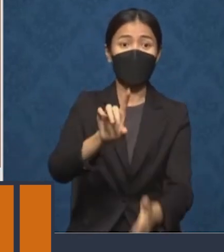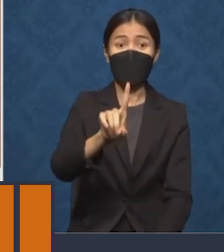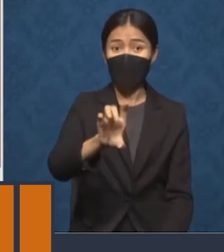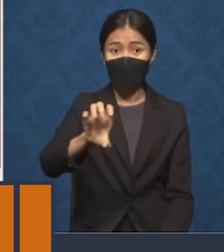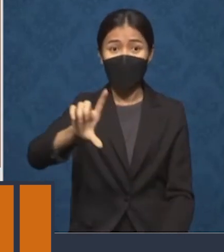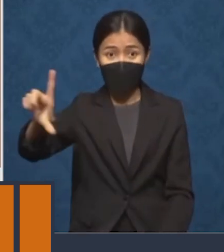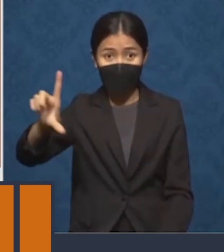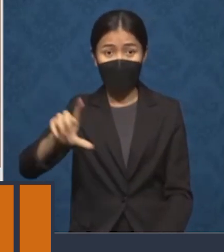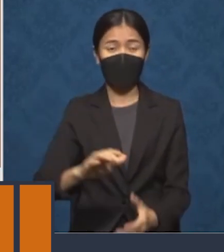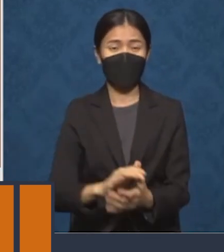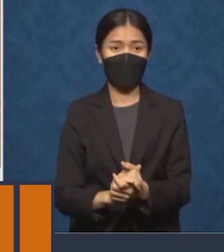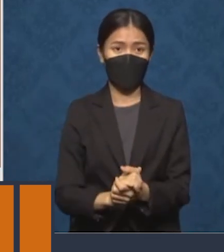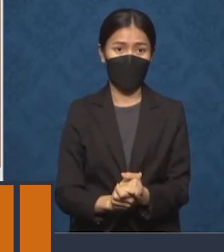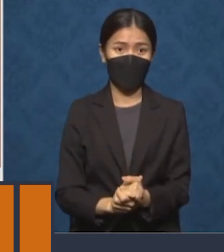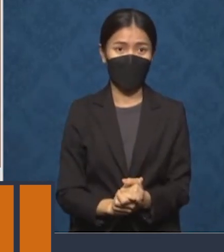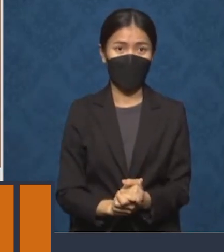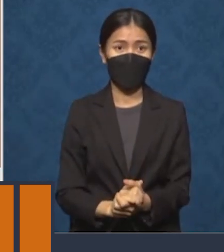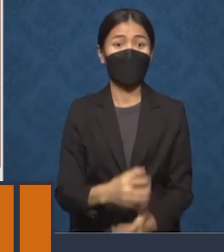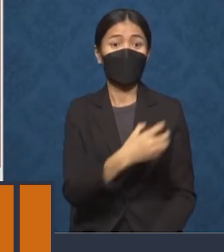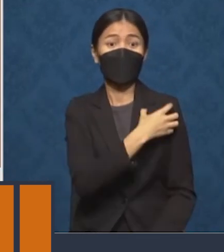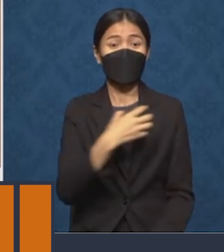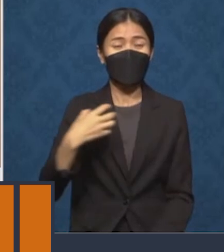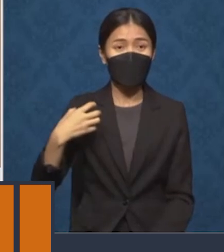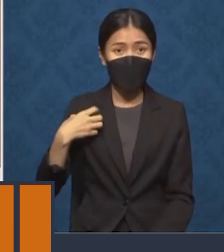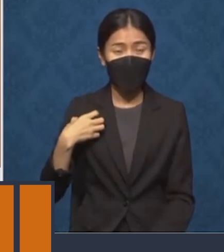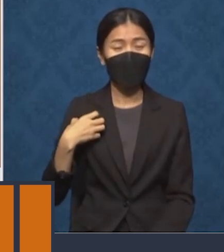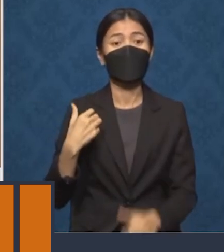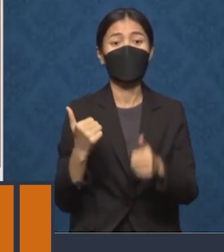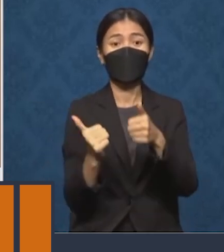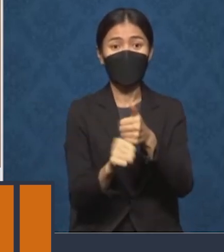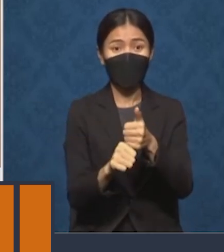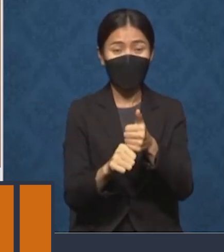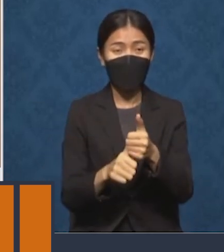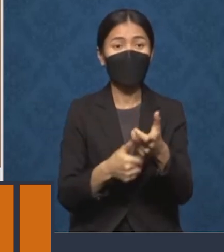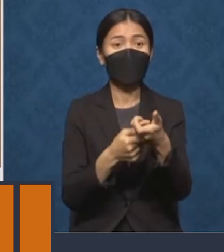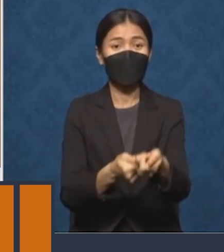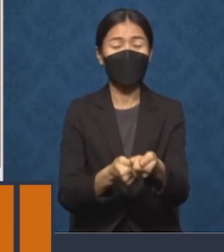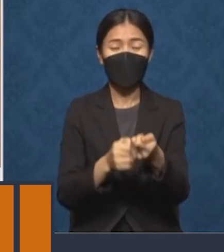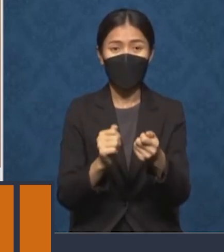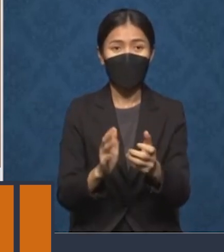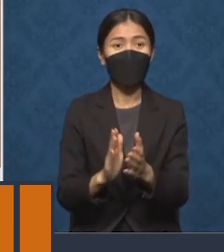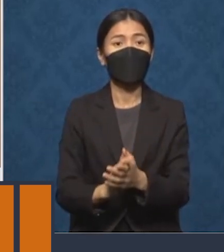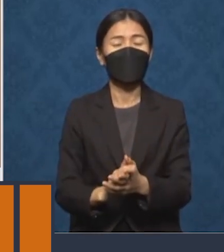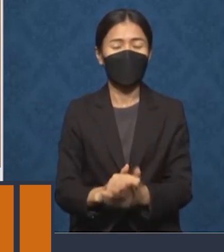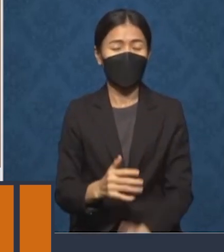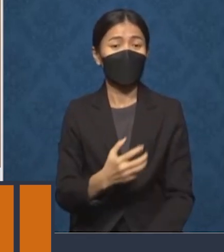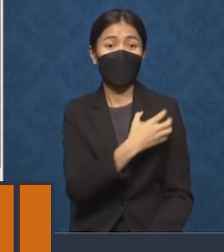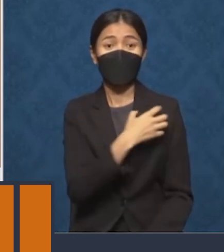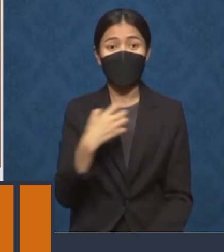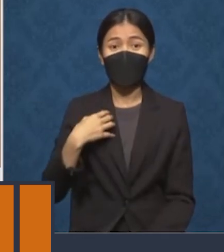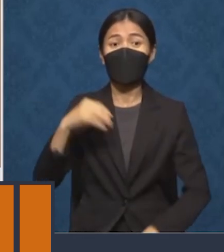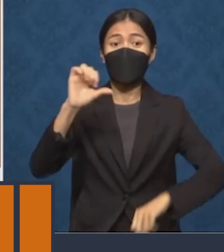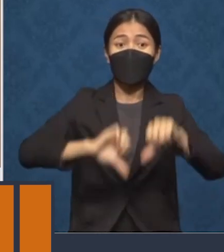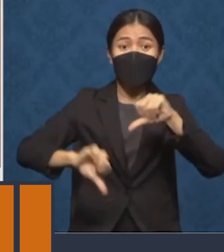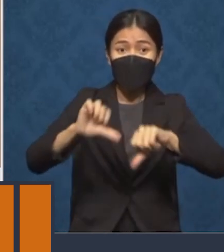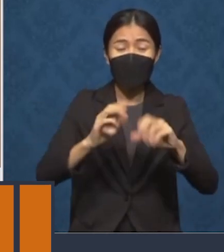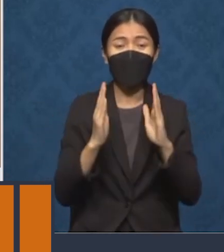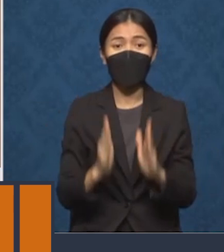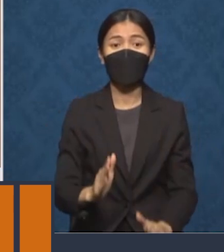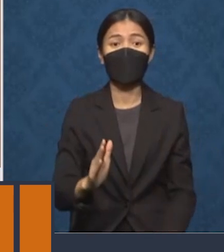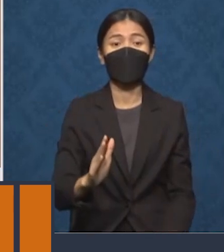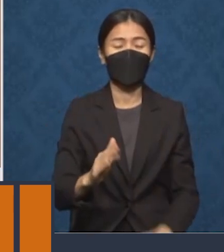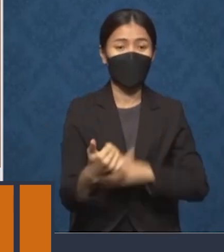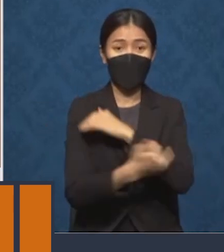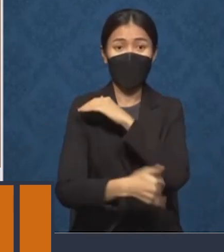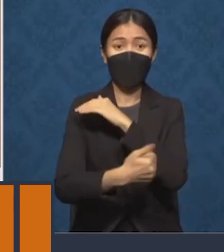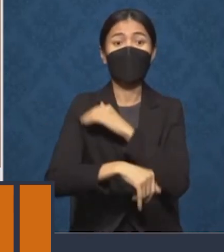ตรมี11คนและมี6สำนักงานที่ปรึกษาในต่างประเทศผู้ช่วยทูตวิทยาศาสตร์อีก3ประเทศ